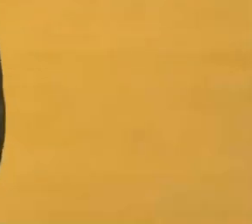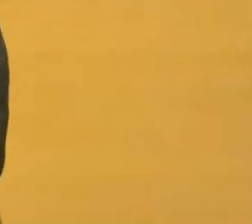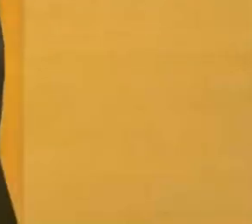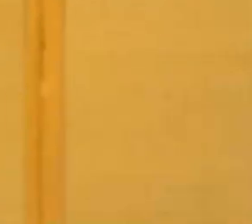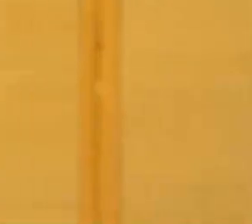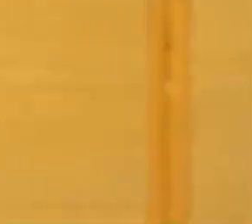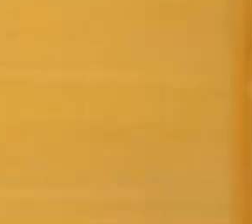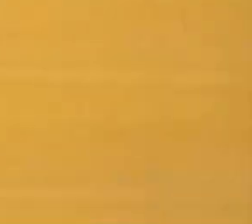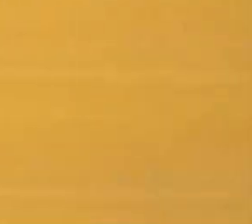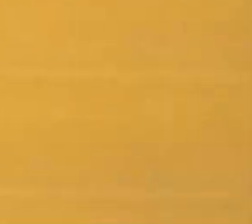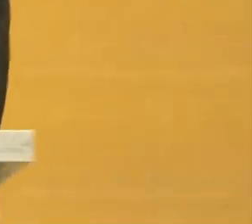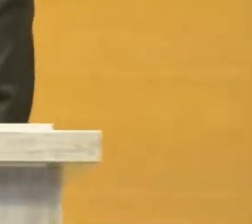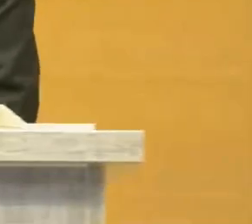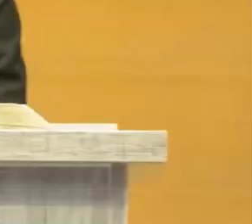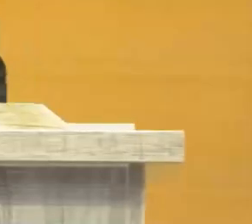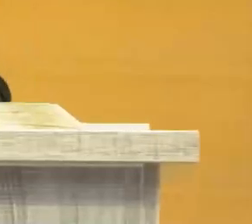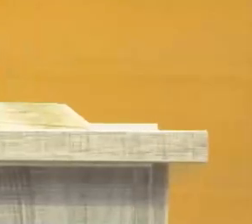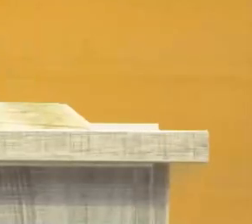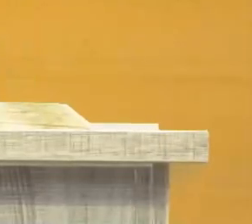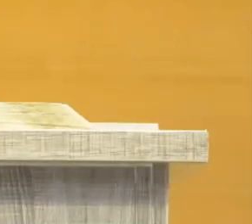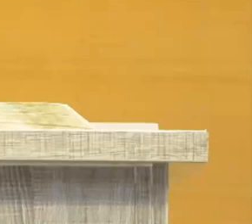Finalement, mais quand j'ai commencé à lever la tête,